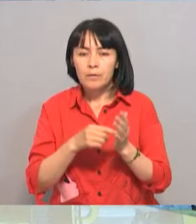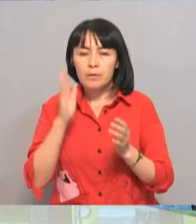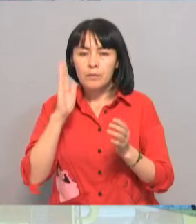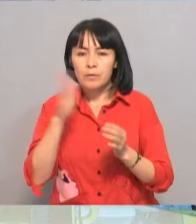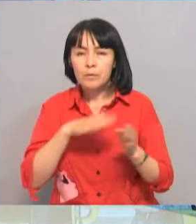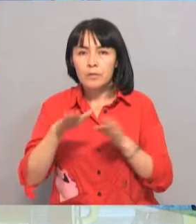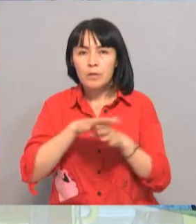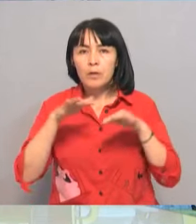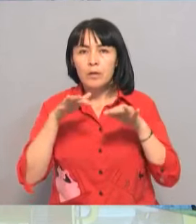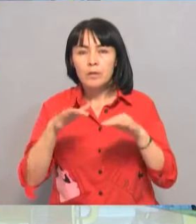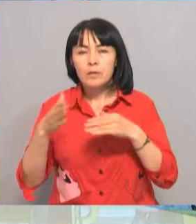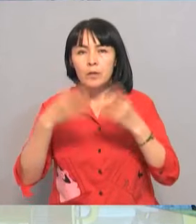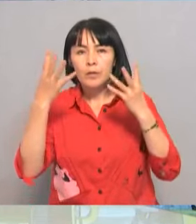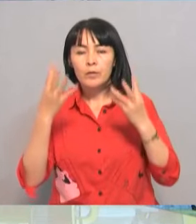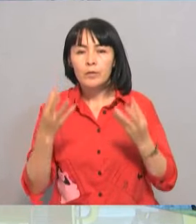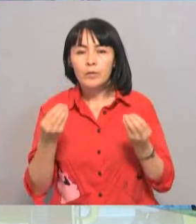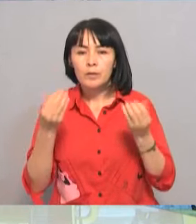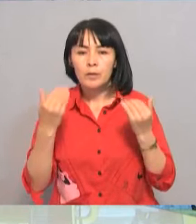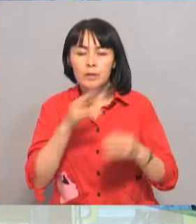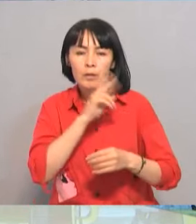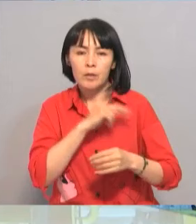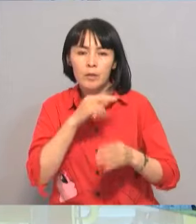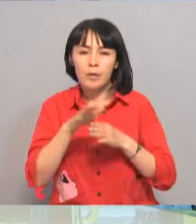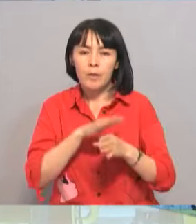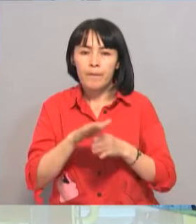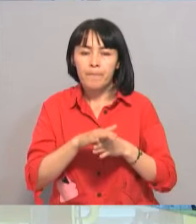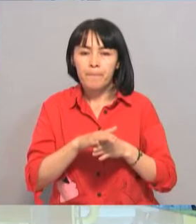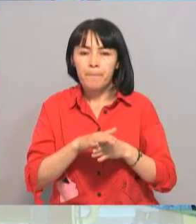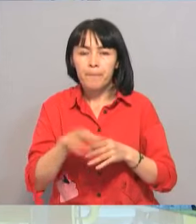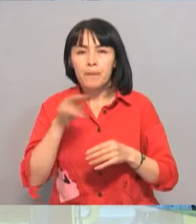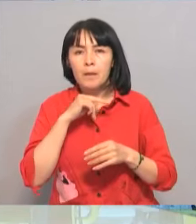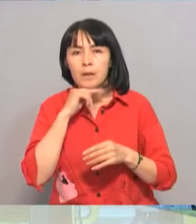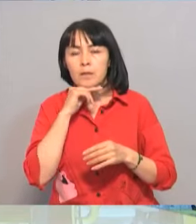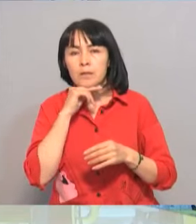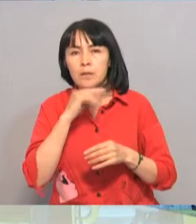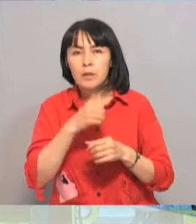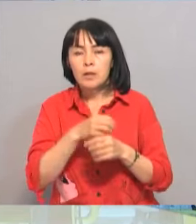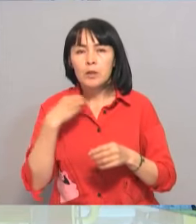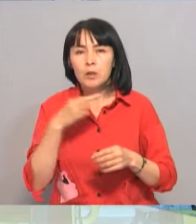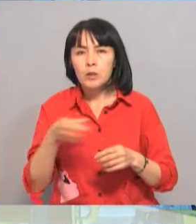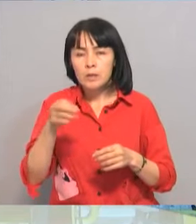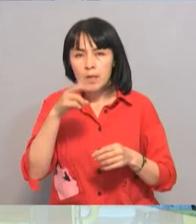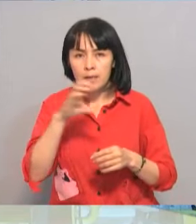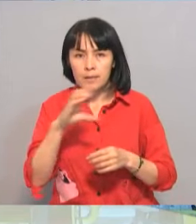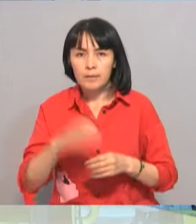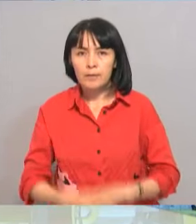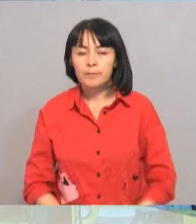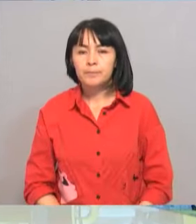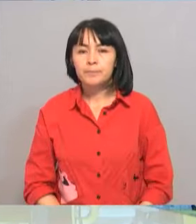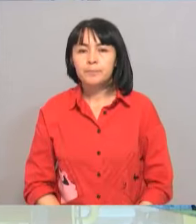будет полностью решен в ближайшее время. Эти работы проводятся под пристальным наблюдением акима Туркестанской области Дархана Сатбалды.